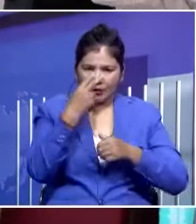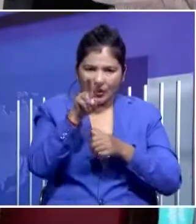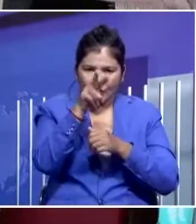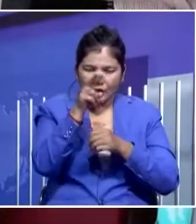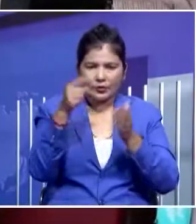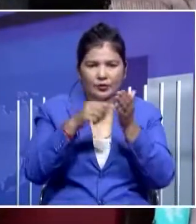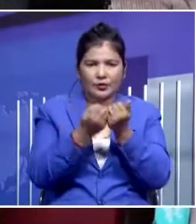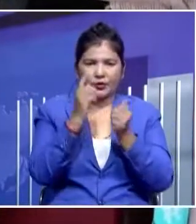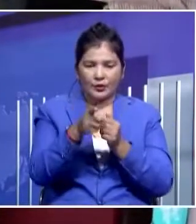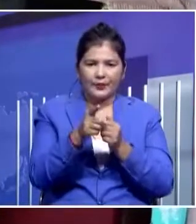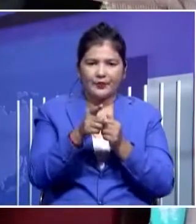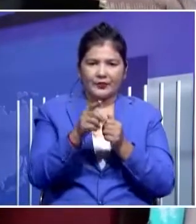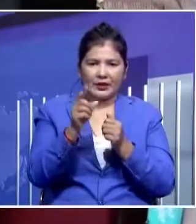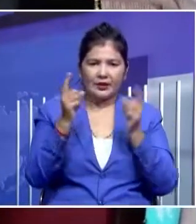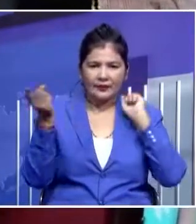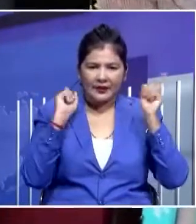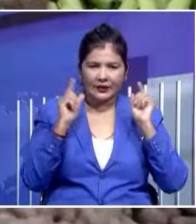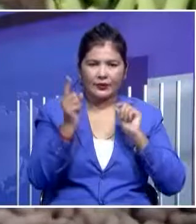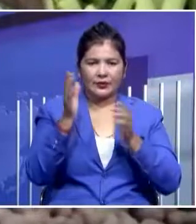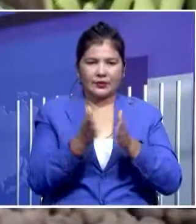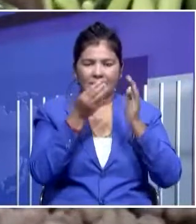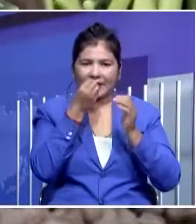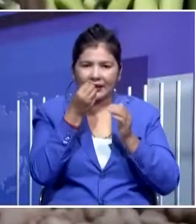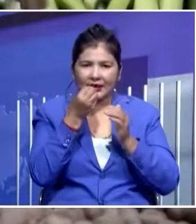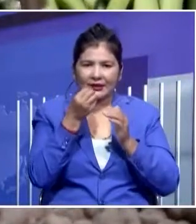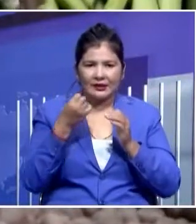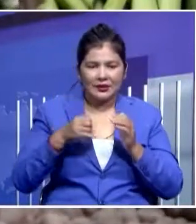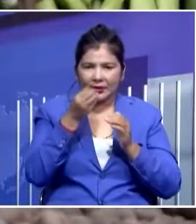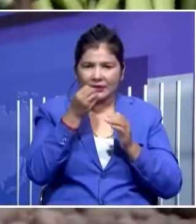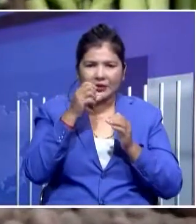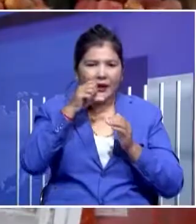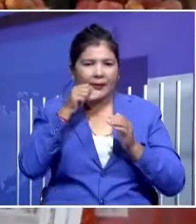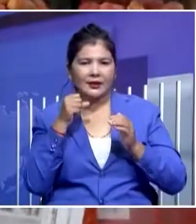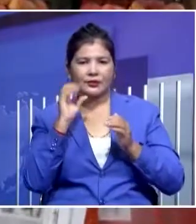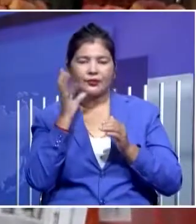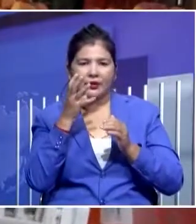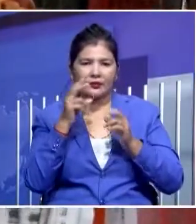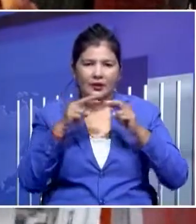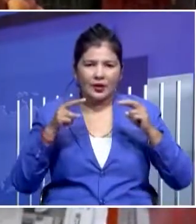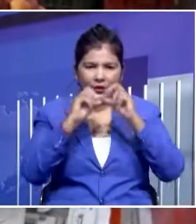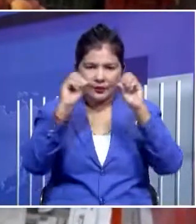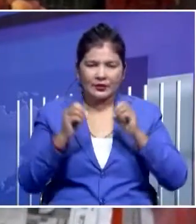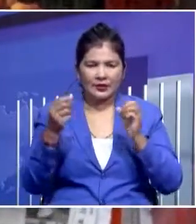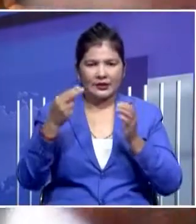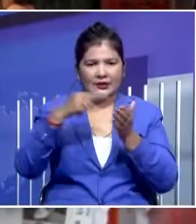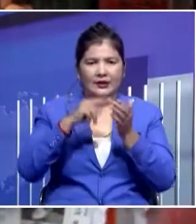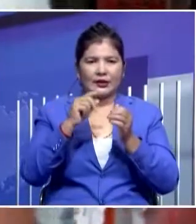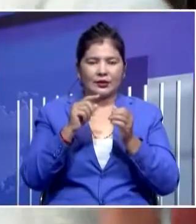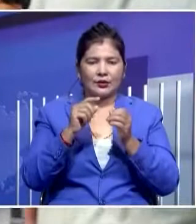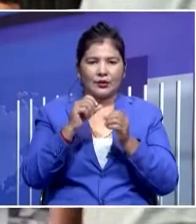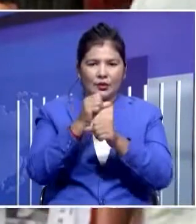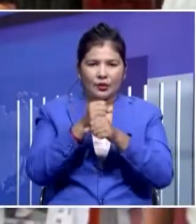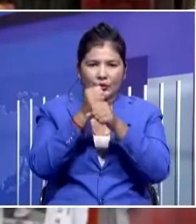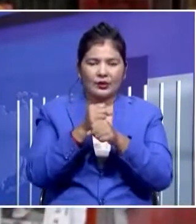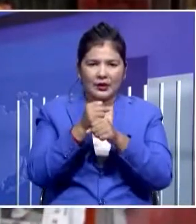गरिएको हो पालिकाले पहिलो चरणमा खाद्य डेरी मदिरा मासु तरकारी र फलफुल पसल हेर्न थालेको घोराई